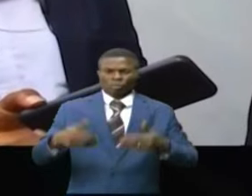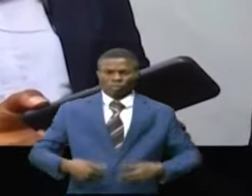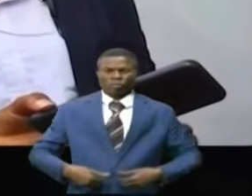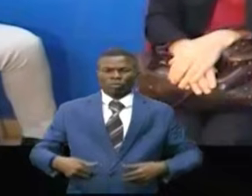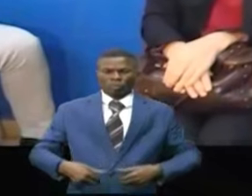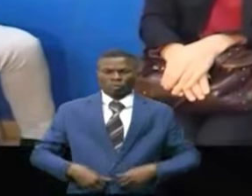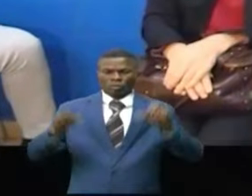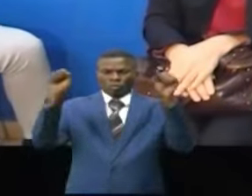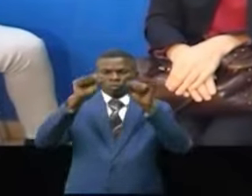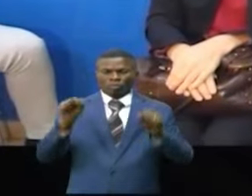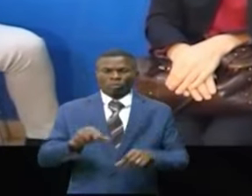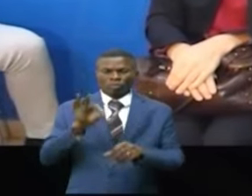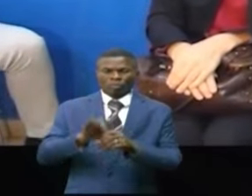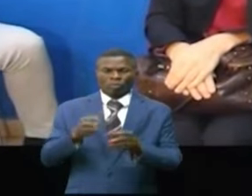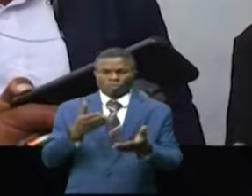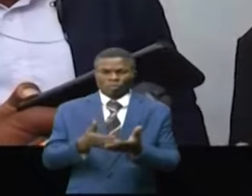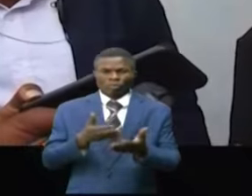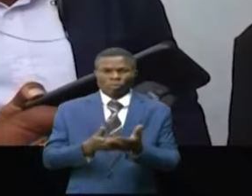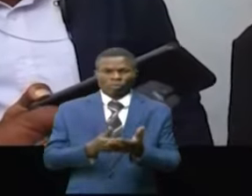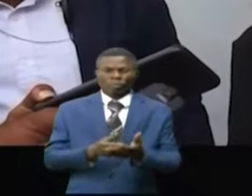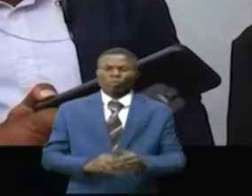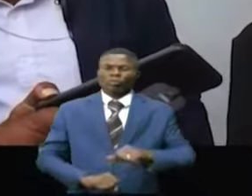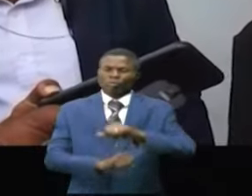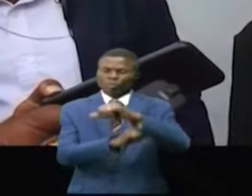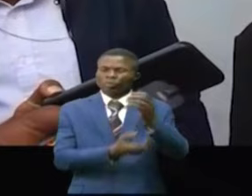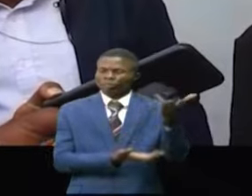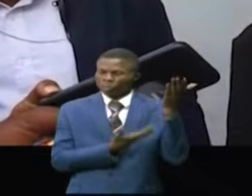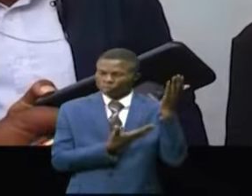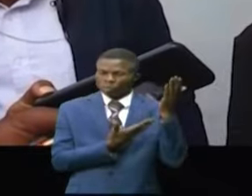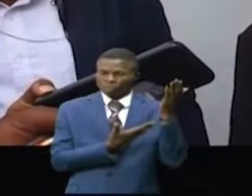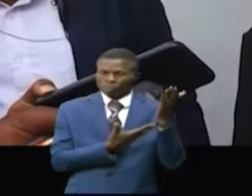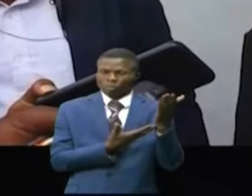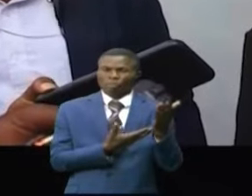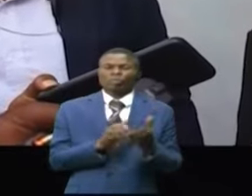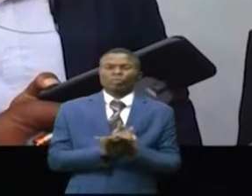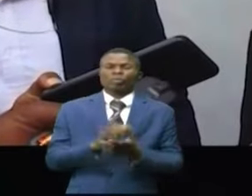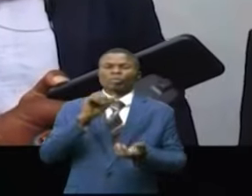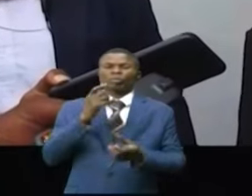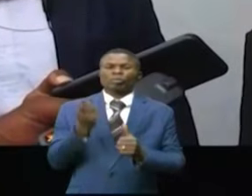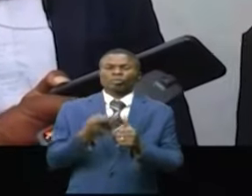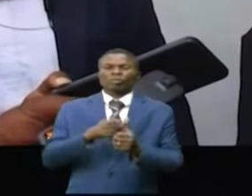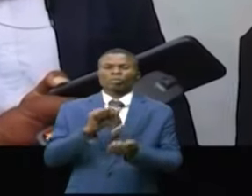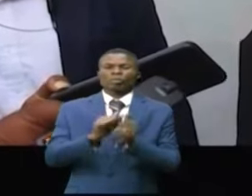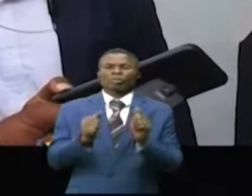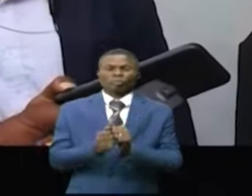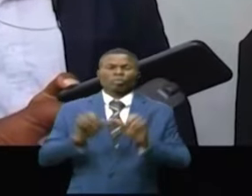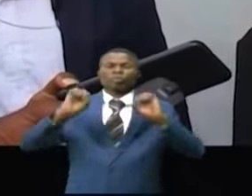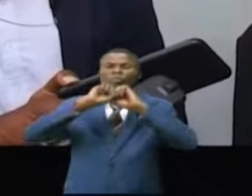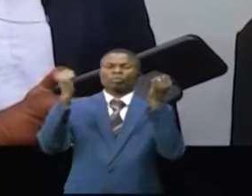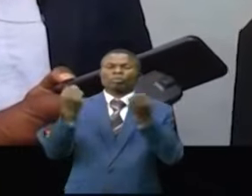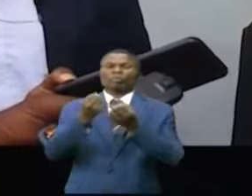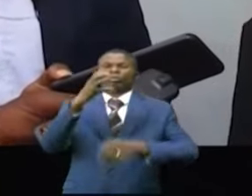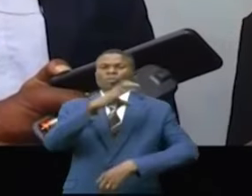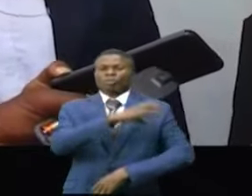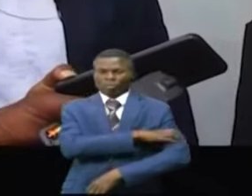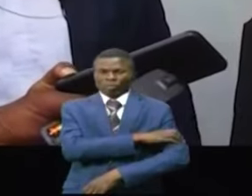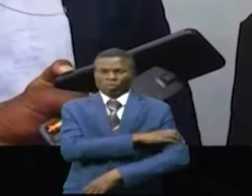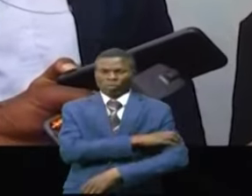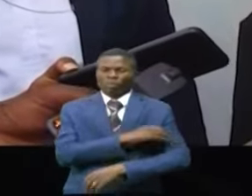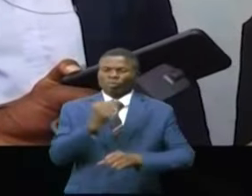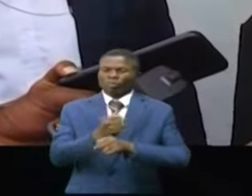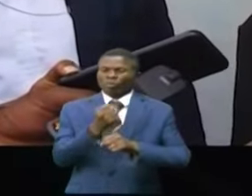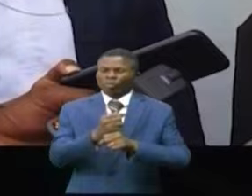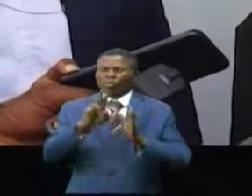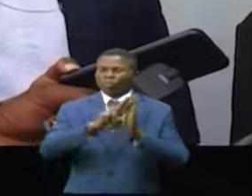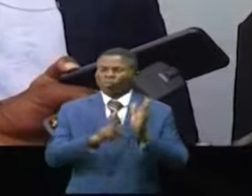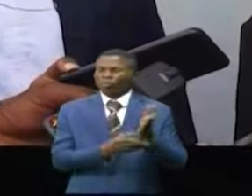le système électoral. Une assistance importante, surtout dans la question d'aider la société civile à jouer son rôle